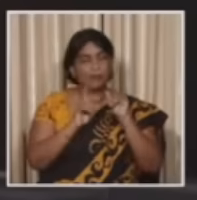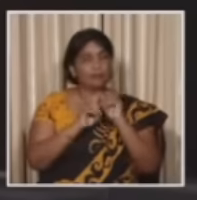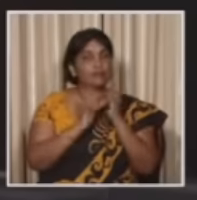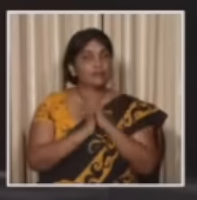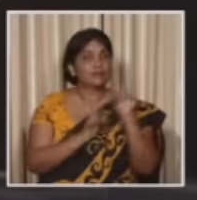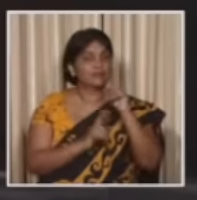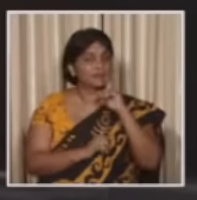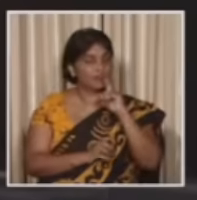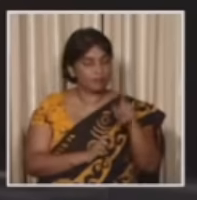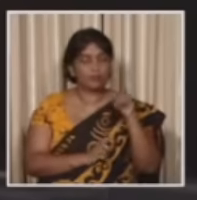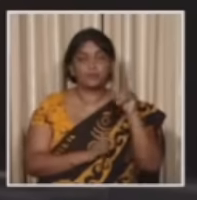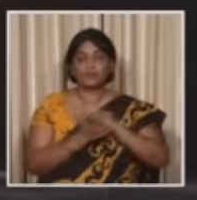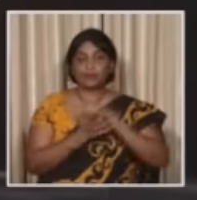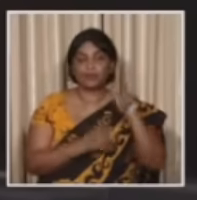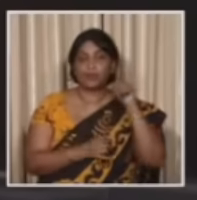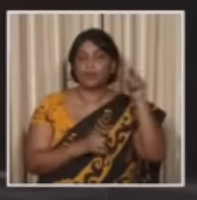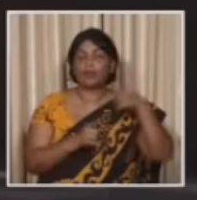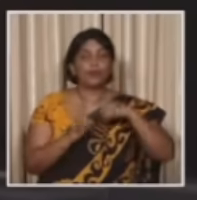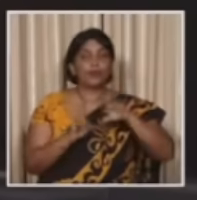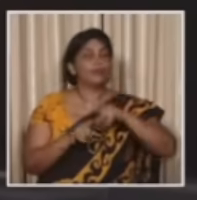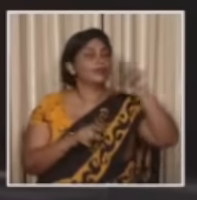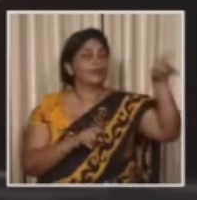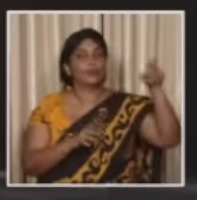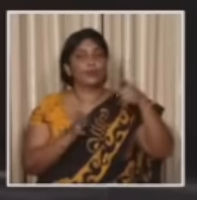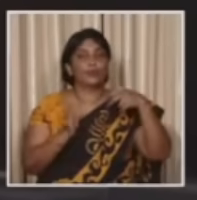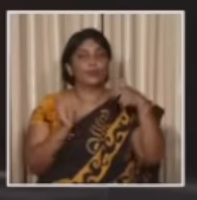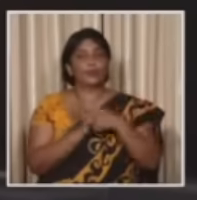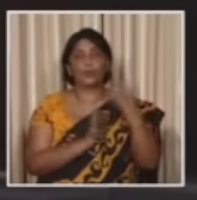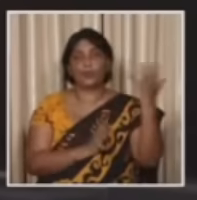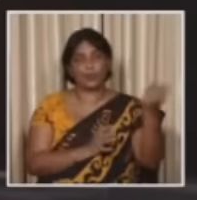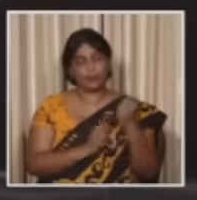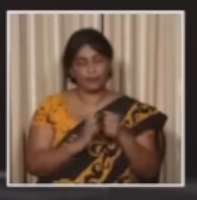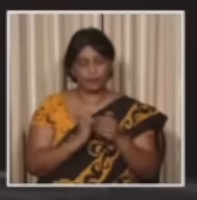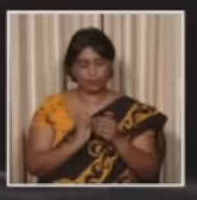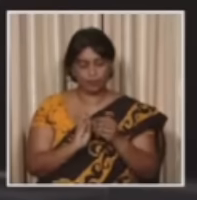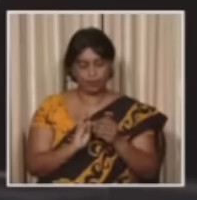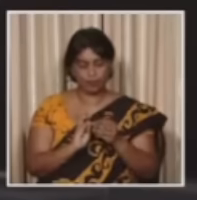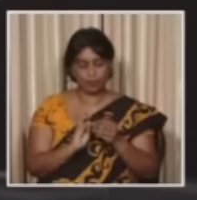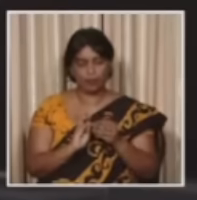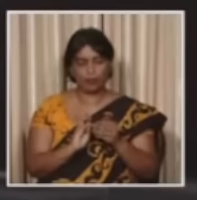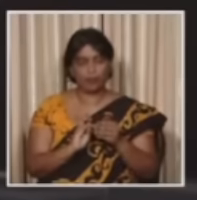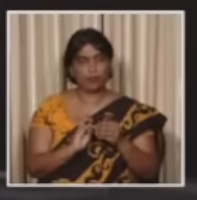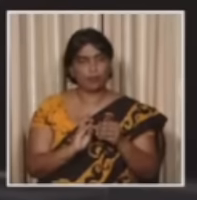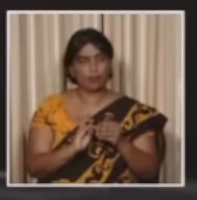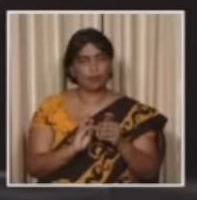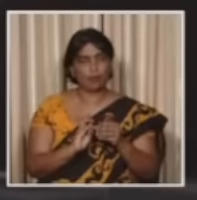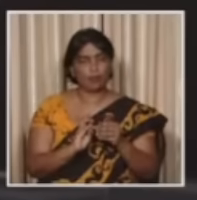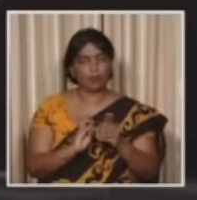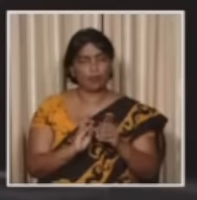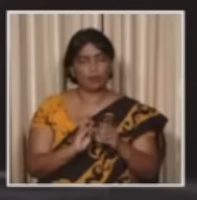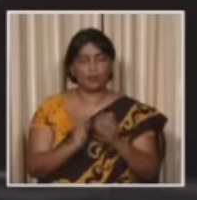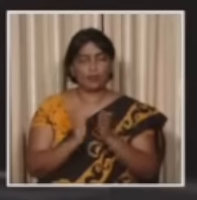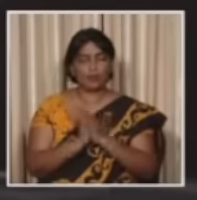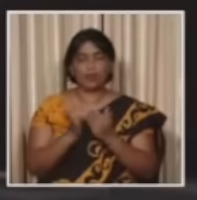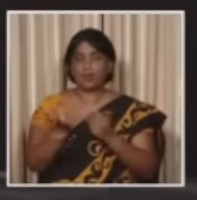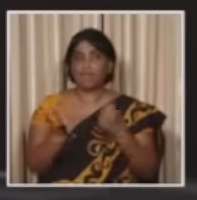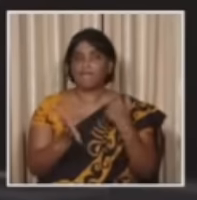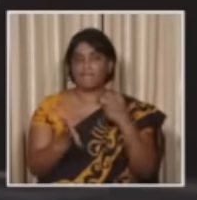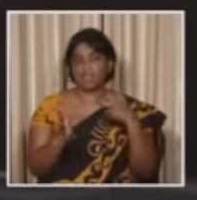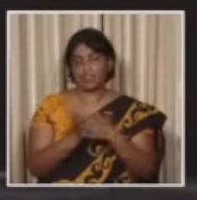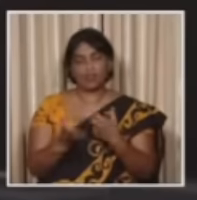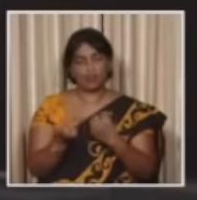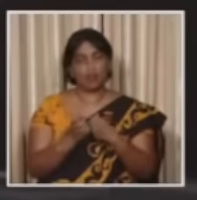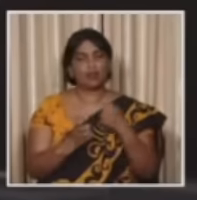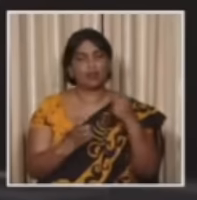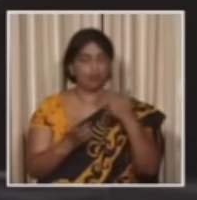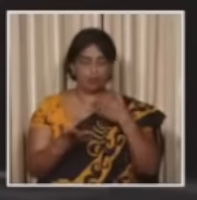කියලා තියෙනවා අර කවුන්ටර්ස් වලට ගිහිල්ලා වීසා එක ගන්න කියලා එතනට ගිහිල්ලා එයා මේක දීලා මේ වීසා එක අවශ්‍යයි කොහොම